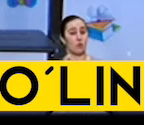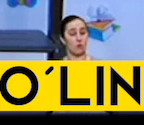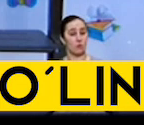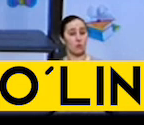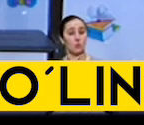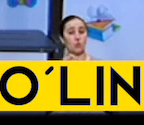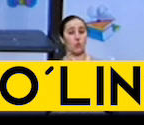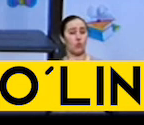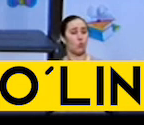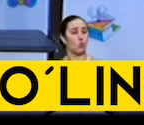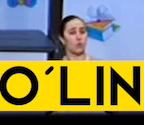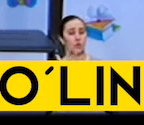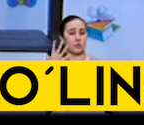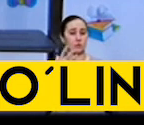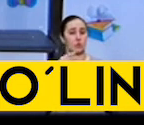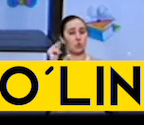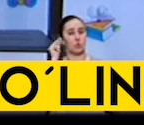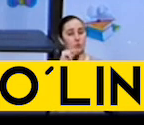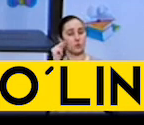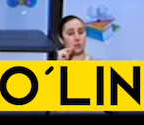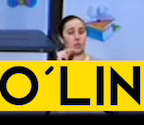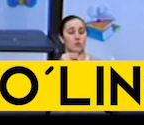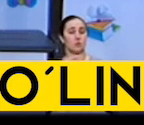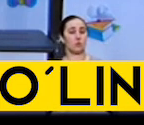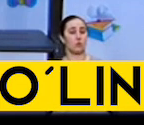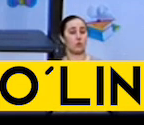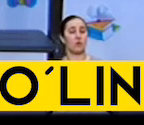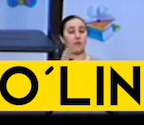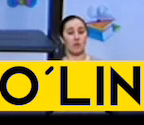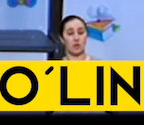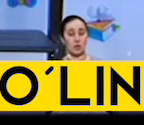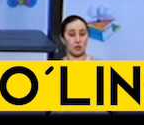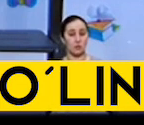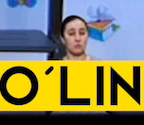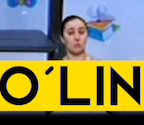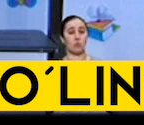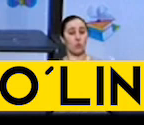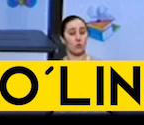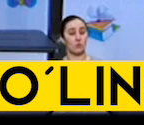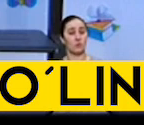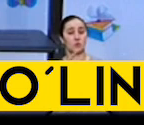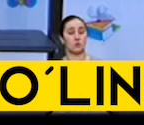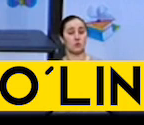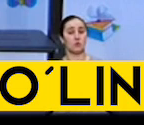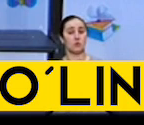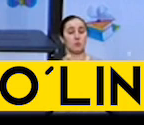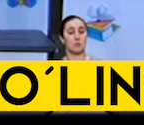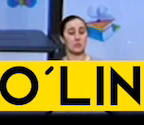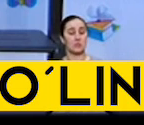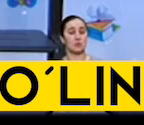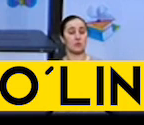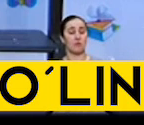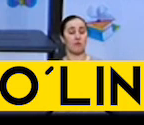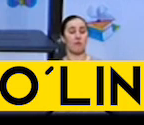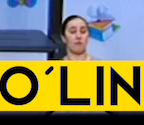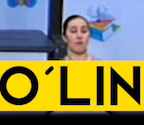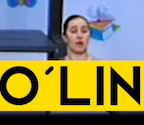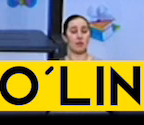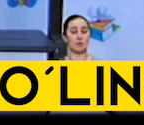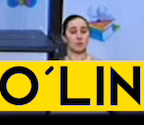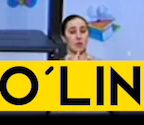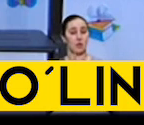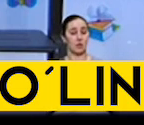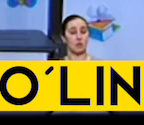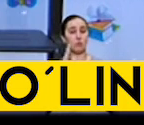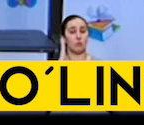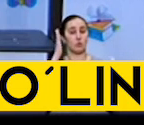nomi ulug'lardan o'rganamiz bo'limi. Va aynan mana shu bo'limda bizning faxrimizga